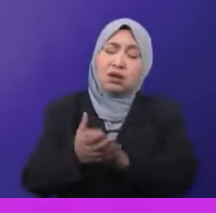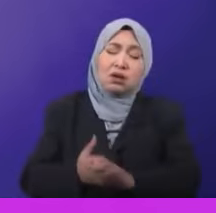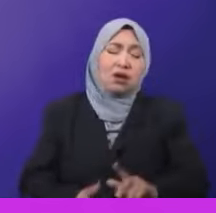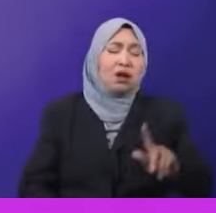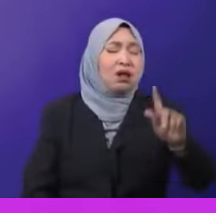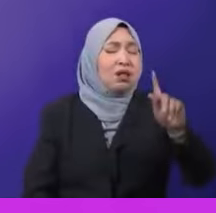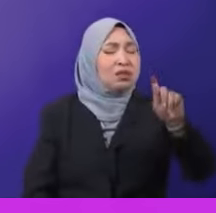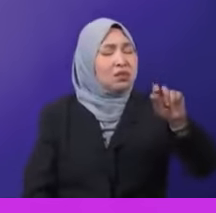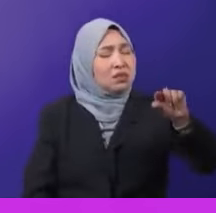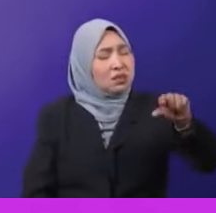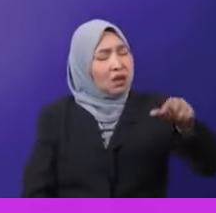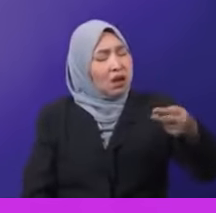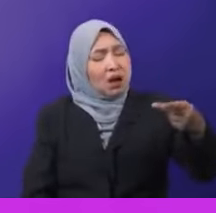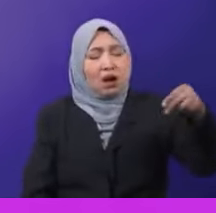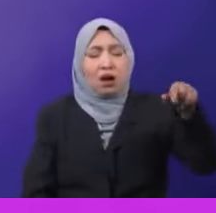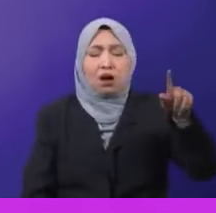ويؤمن